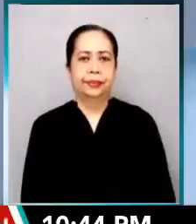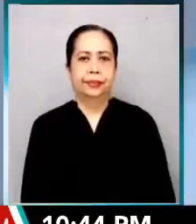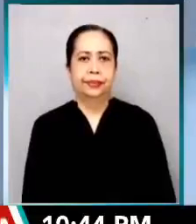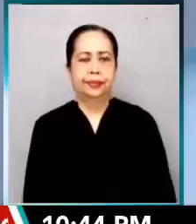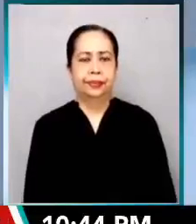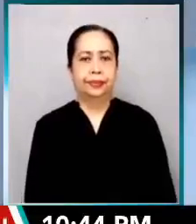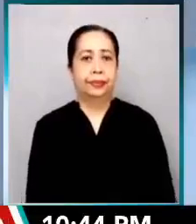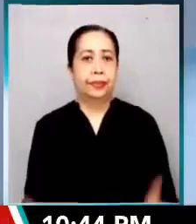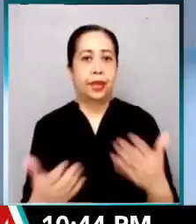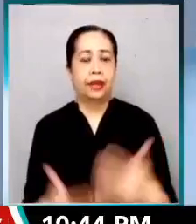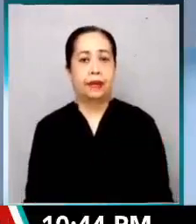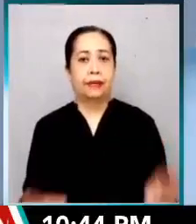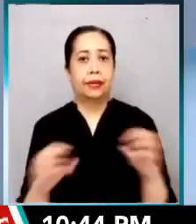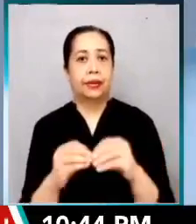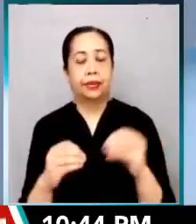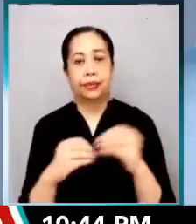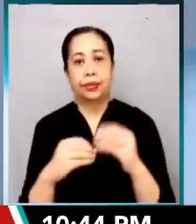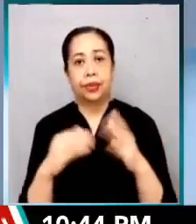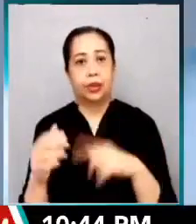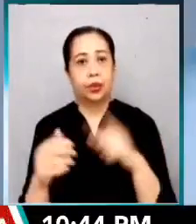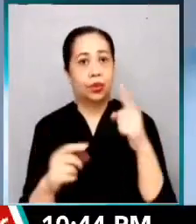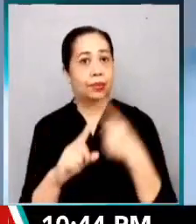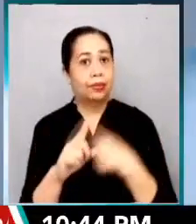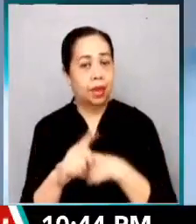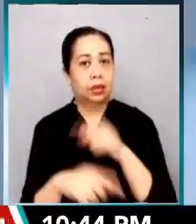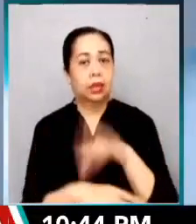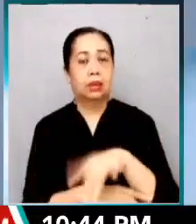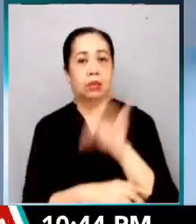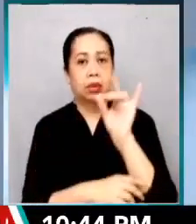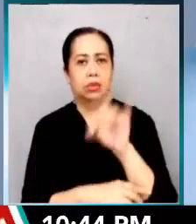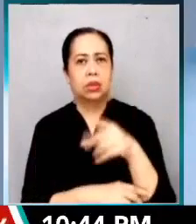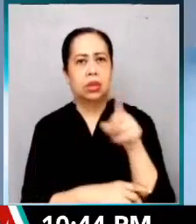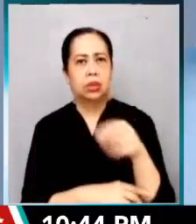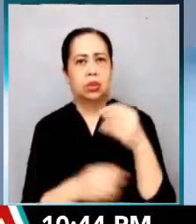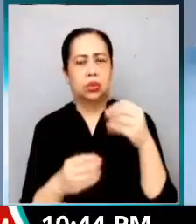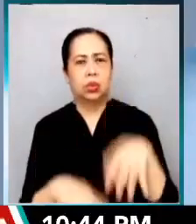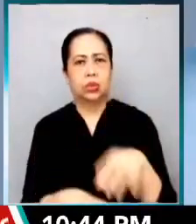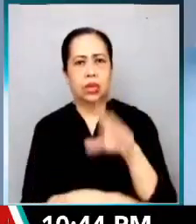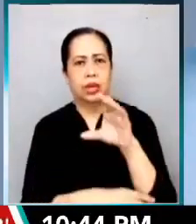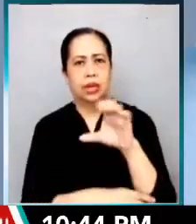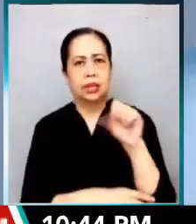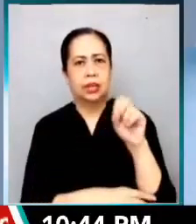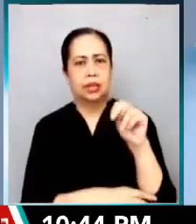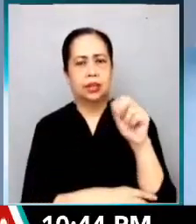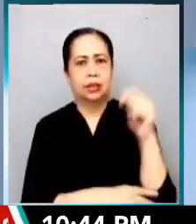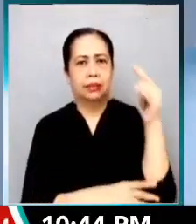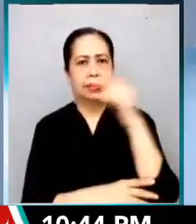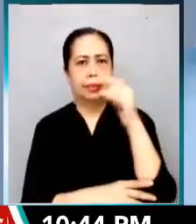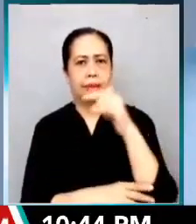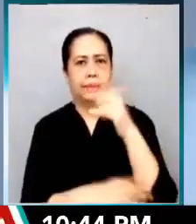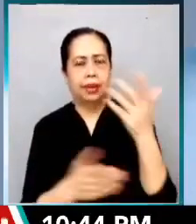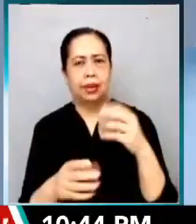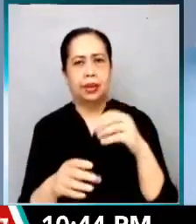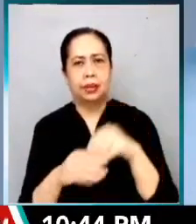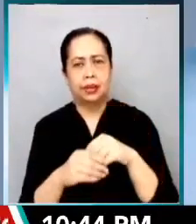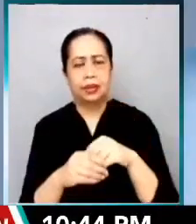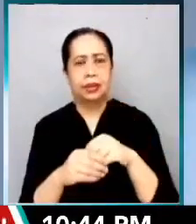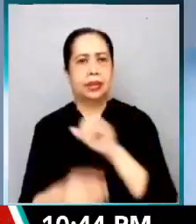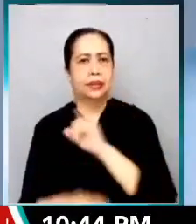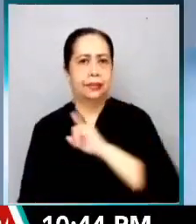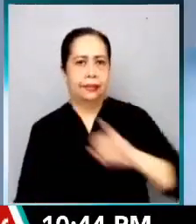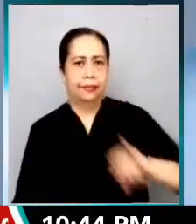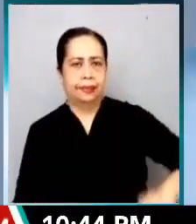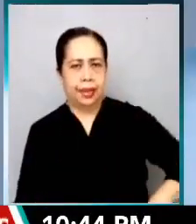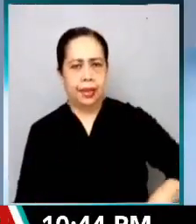Matapos ang mahigit isang buwan, natagpuan na ang nawalang Cessna plane sa kabundukan ng Divalacan, Isabela. Sisimula